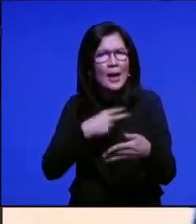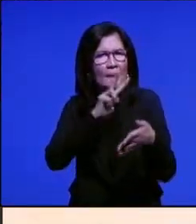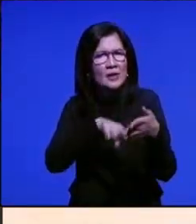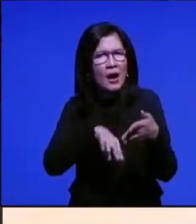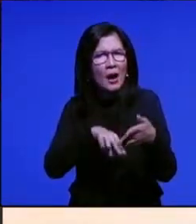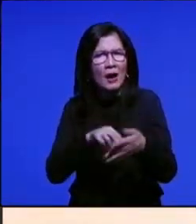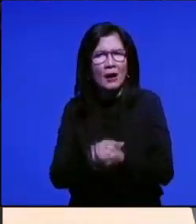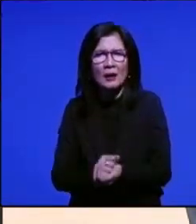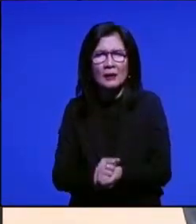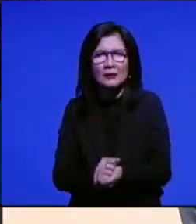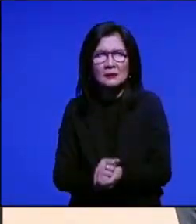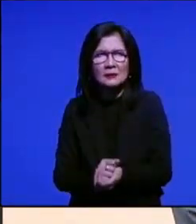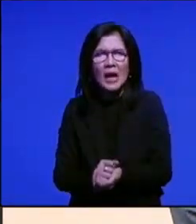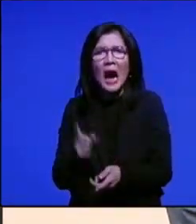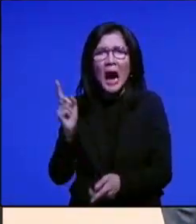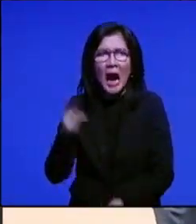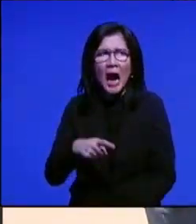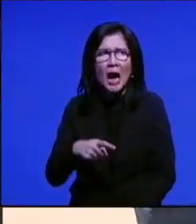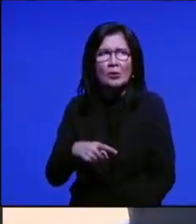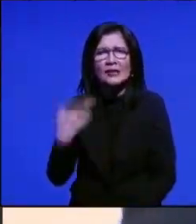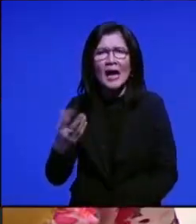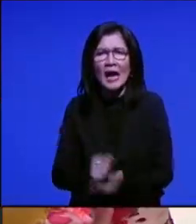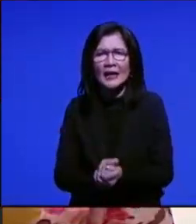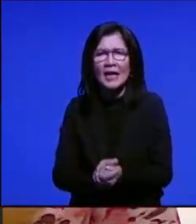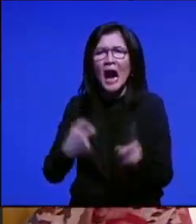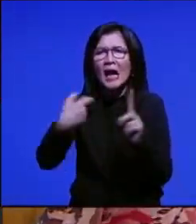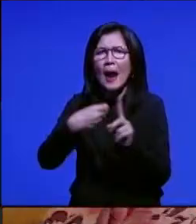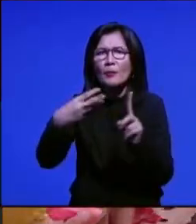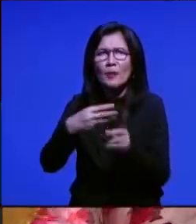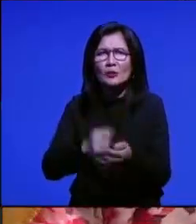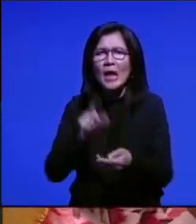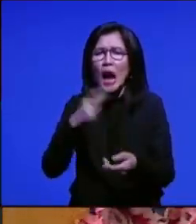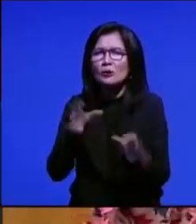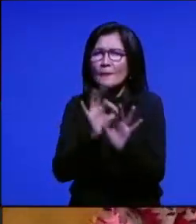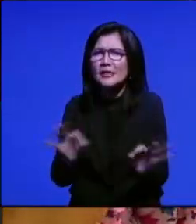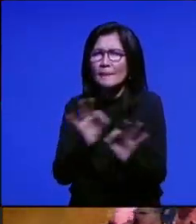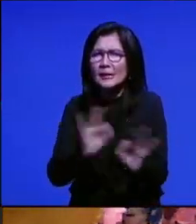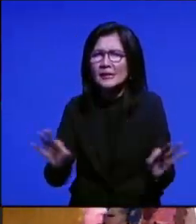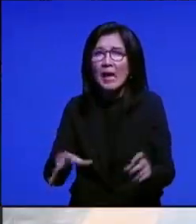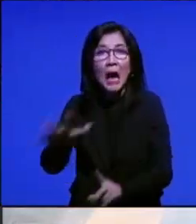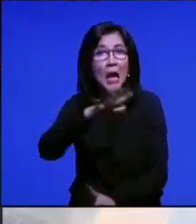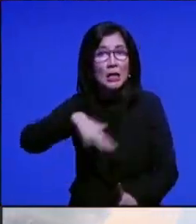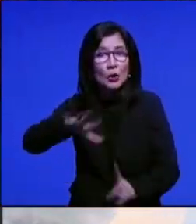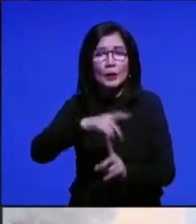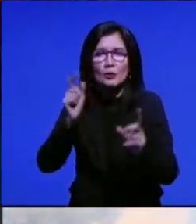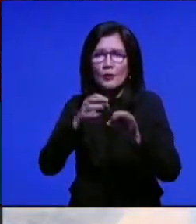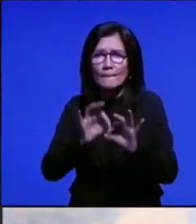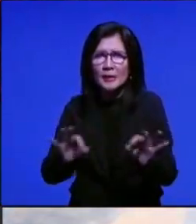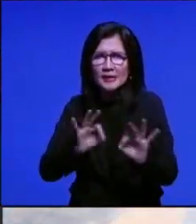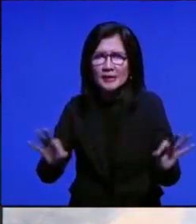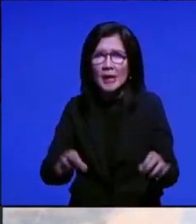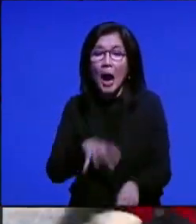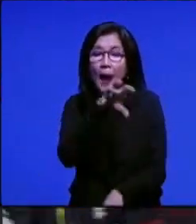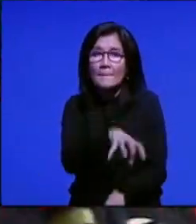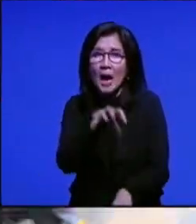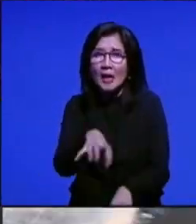katanya harus ada kayak kapur barus gitu. Ya, harus bersih-bersih, lingkungan harus bersih. Membuang barang-barang